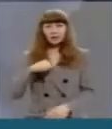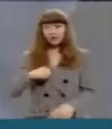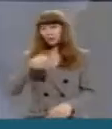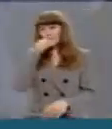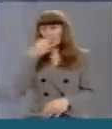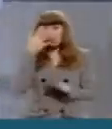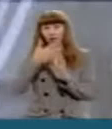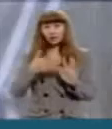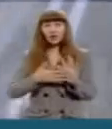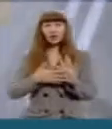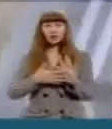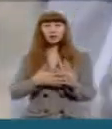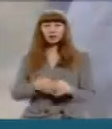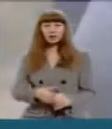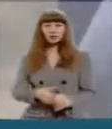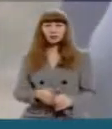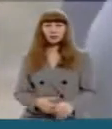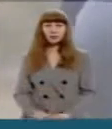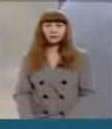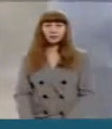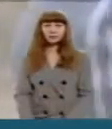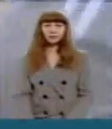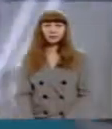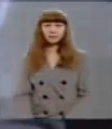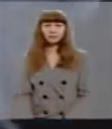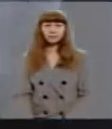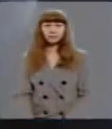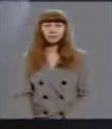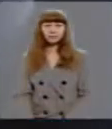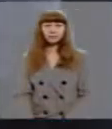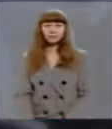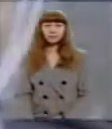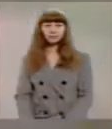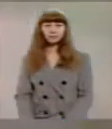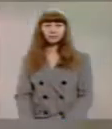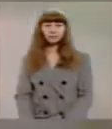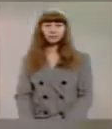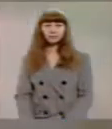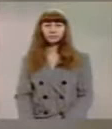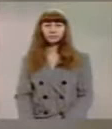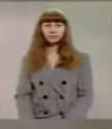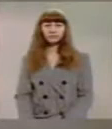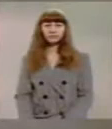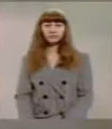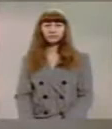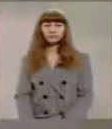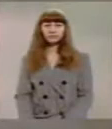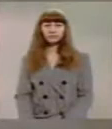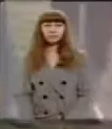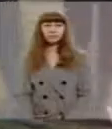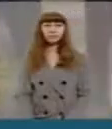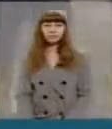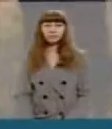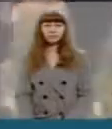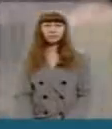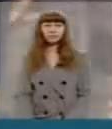малдарымыздың бәрі. Жұмыс жоқ, сол сиырға қарап отырғанбыз. Енді бір екі қойымыз, бір бұзауым бар, қорқамын оны айтуға келіп алып кетемін